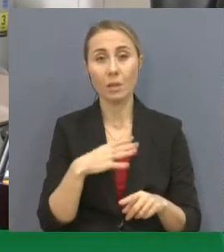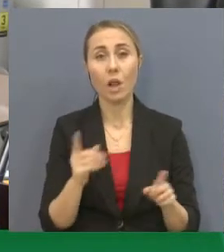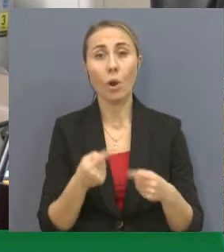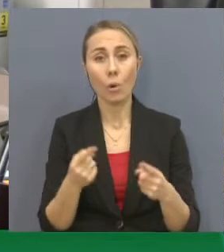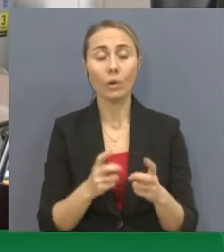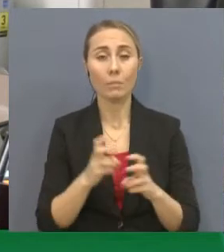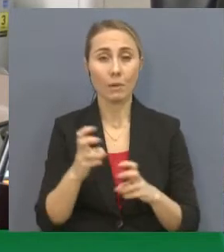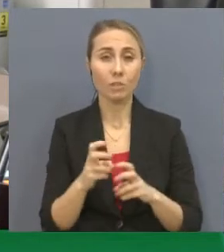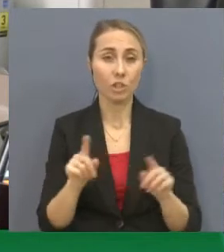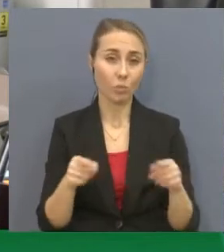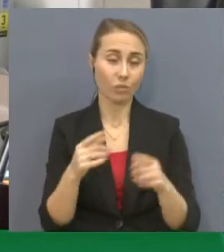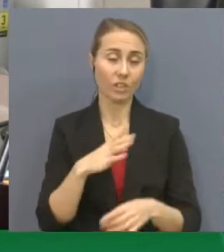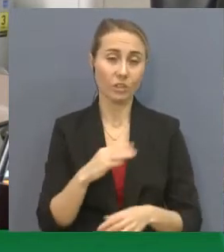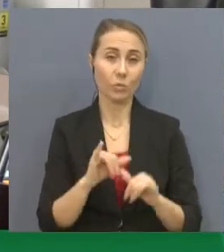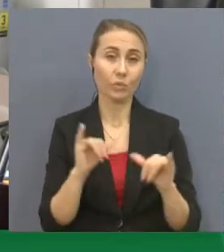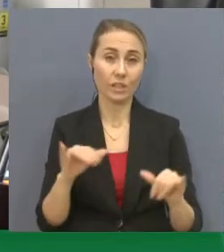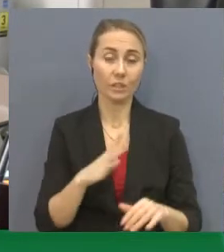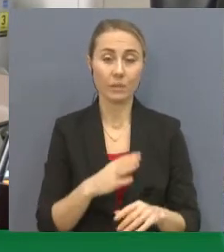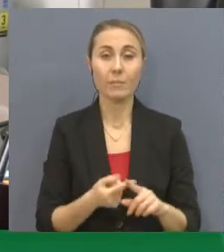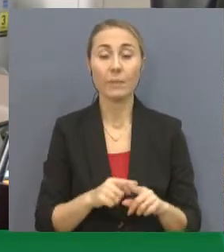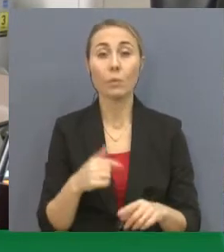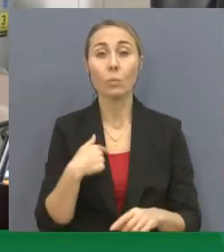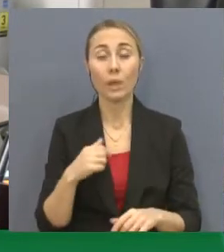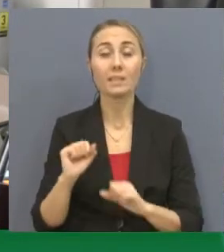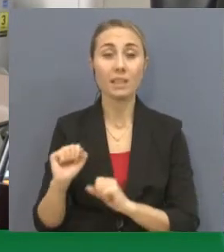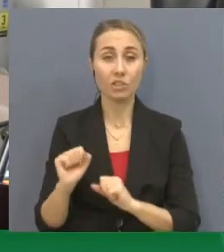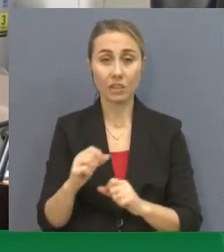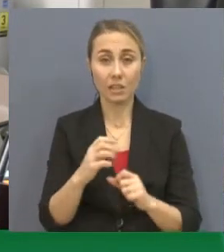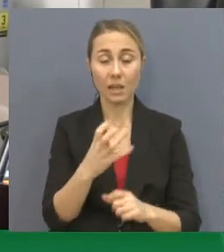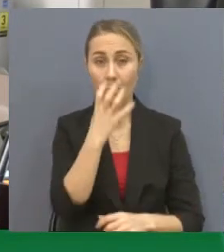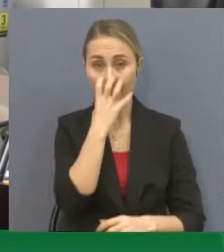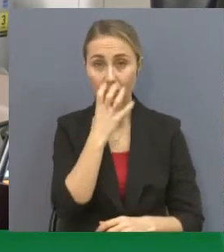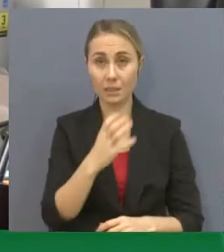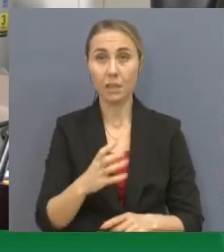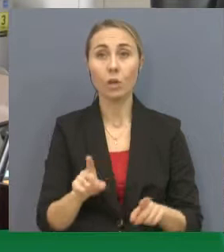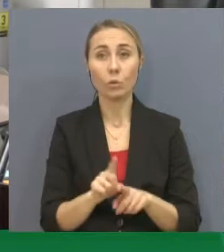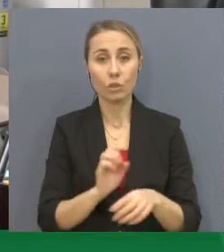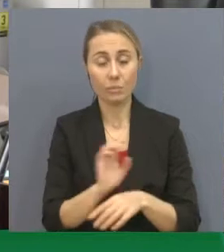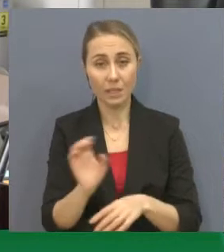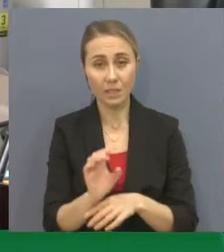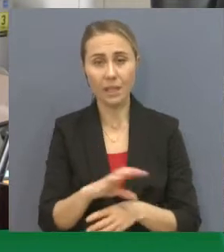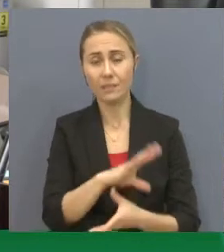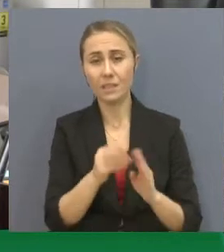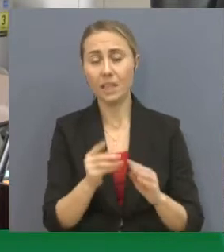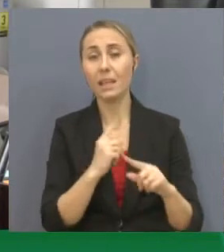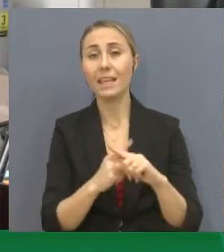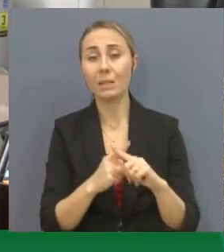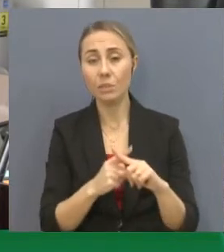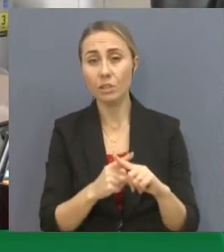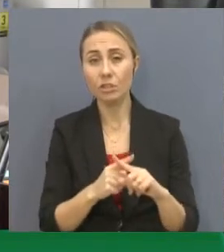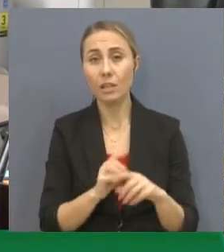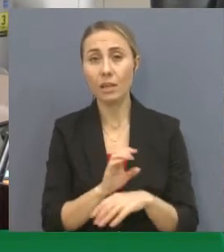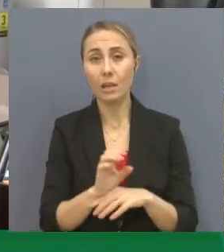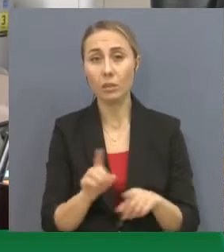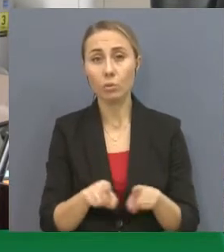промышленности также у нас защитной маски тоже благо производства целом химическая промышленность паху показал